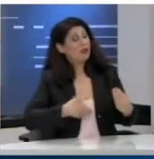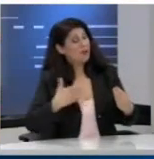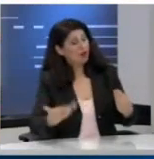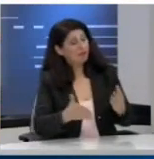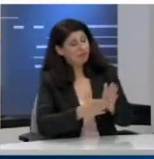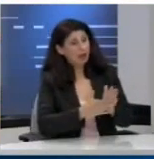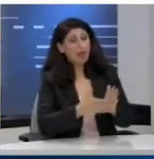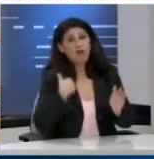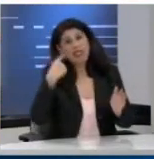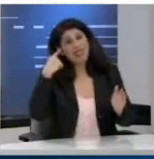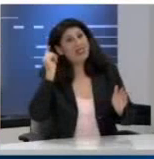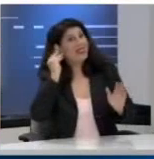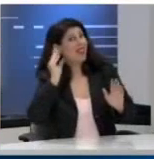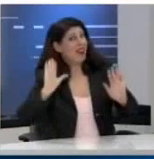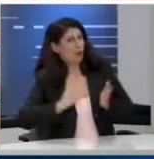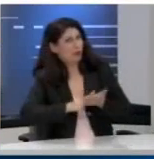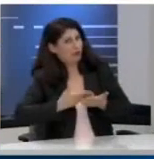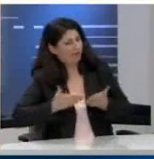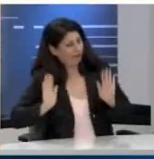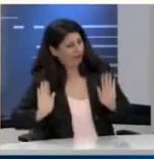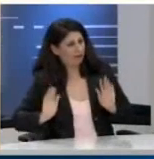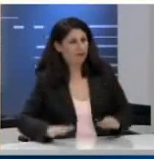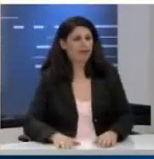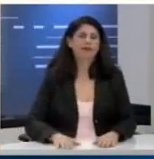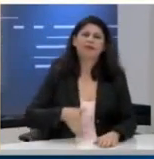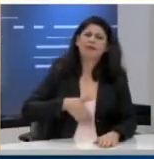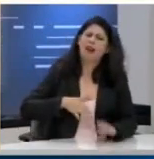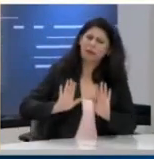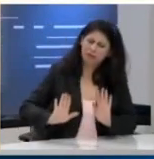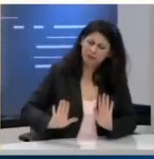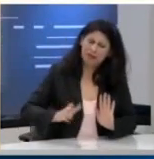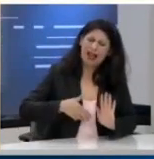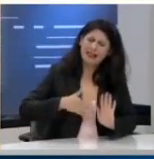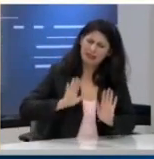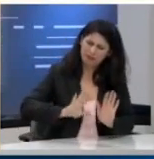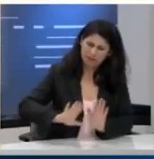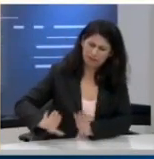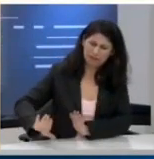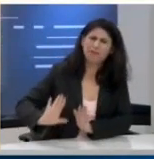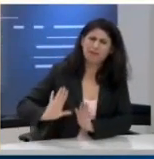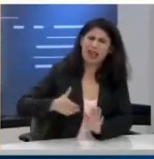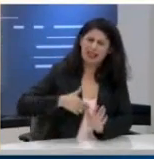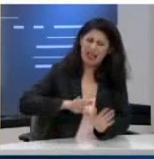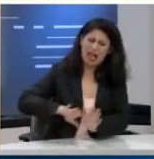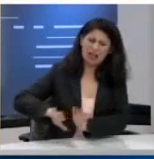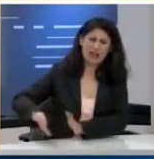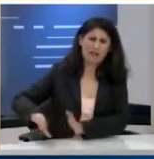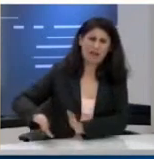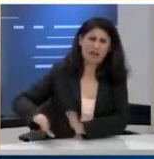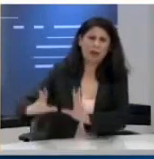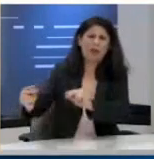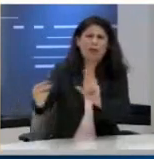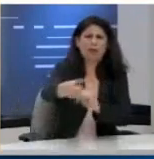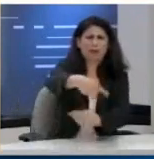Ησυχία, ελάτε. Πέραν όμως του χιούμορ και του αστεϊσμού, κοιτάξτε να δείτε κάτι.